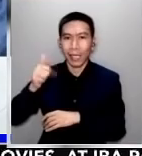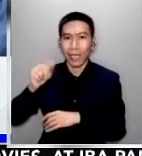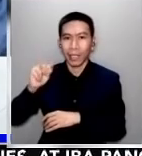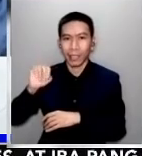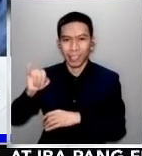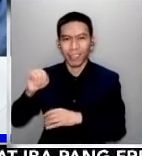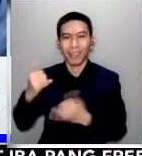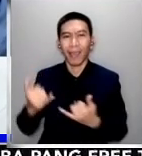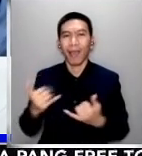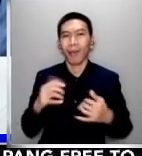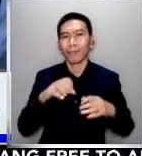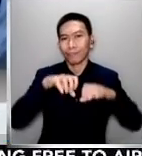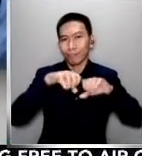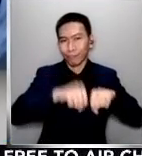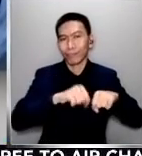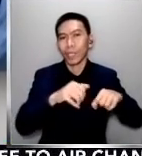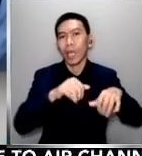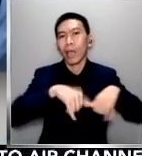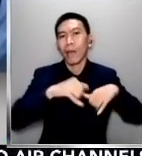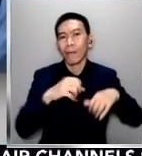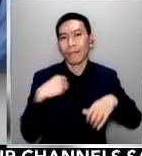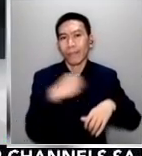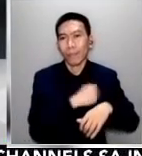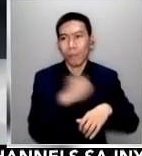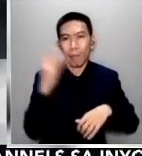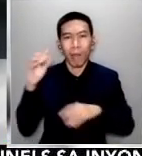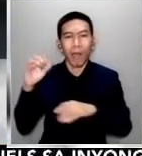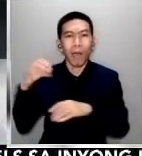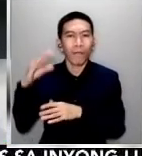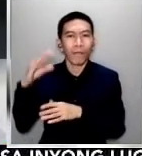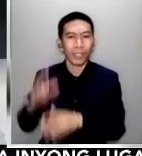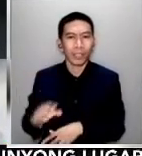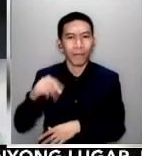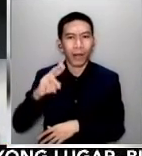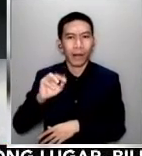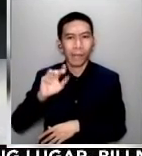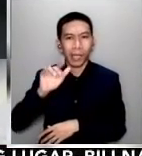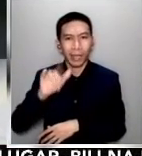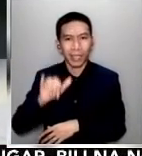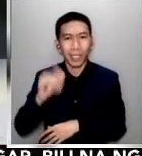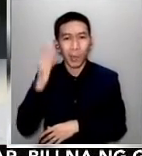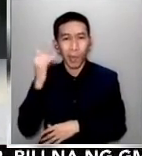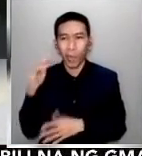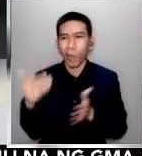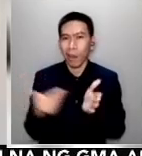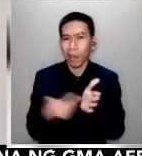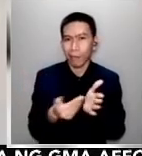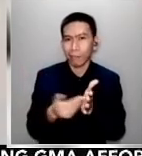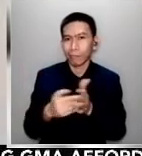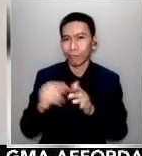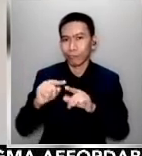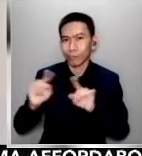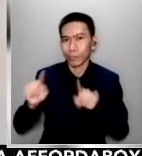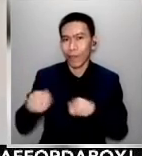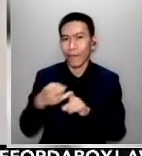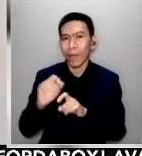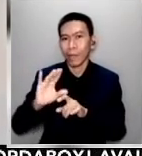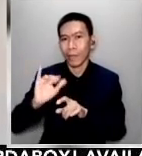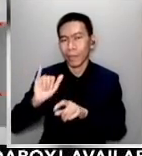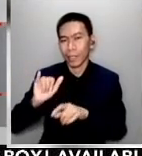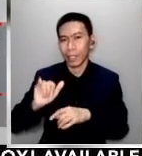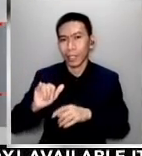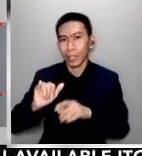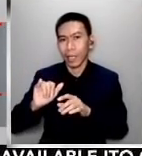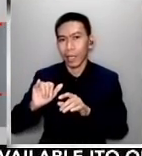Ribbon Committee ang financial records ng kumpanya. Inaresto ang magkapatid sa Davao City International Airport bago makaalis patungong